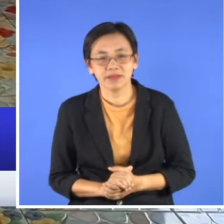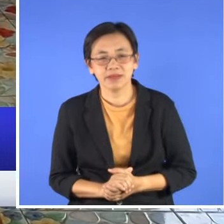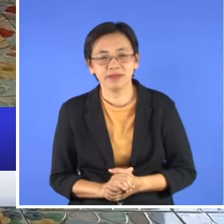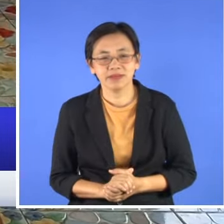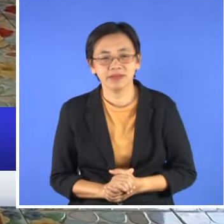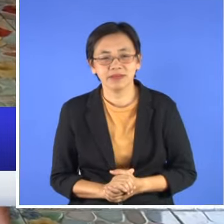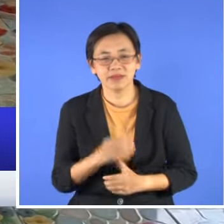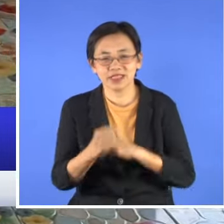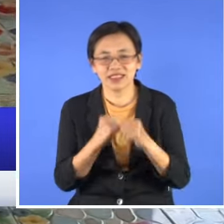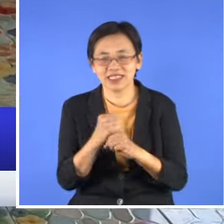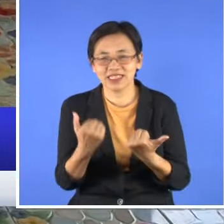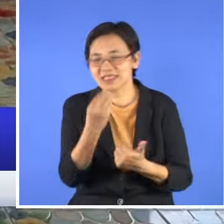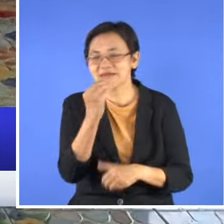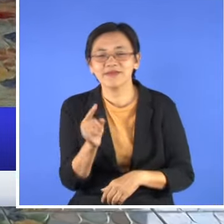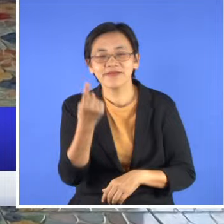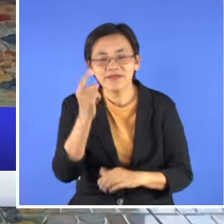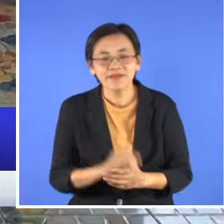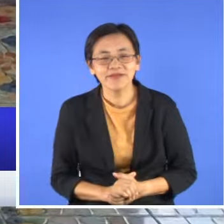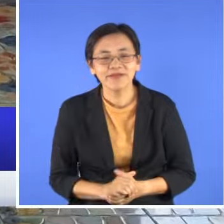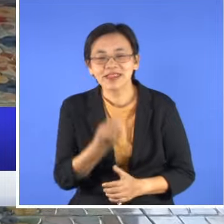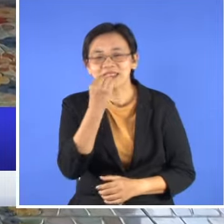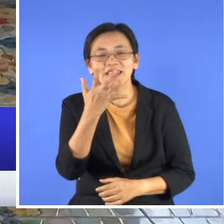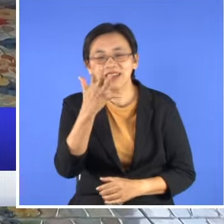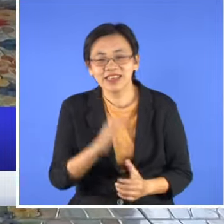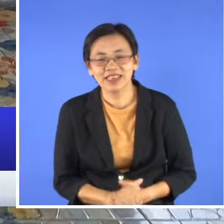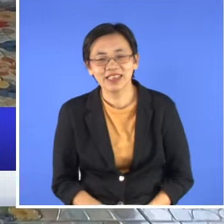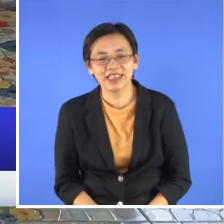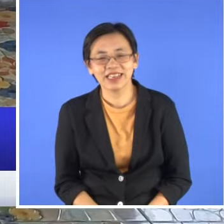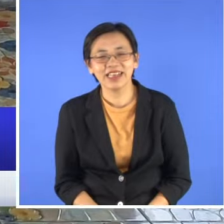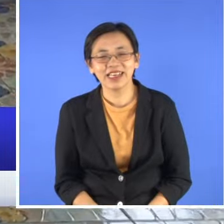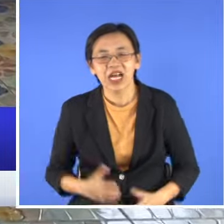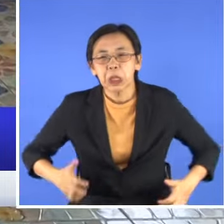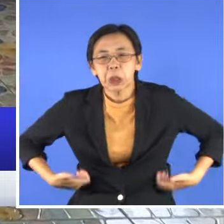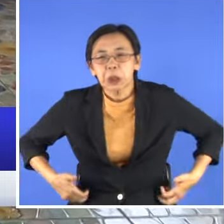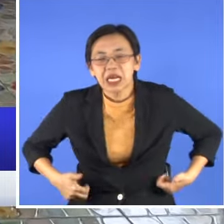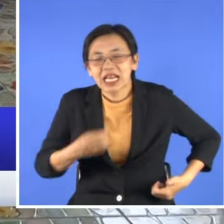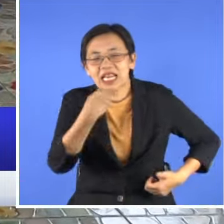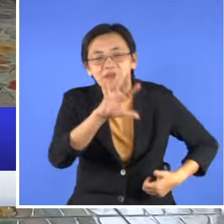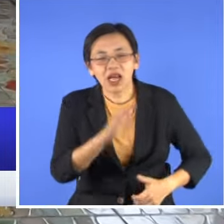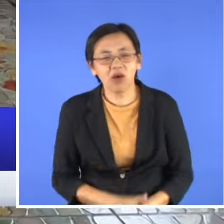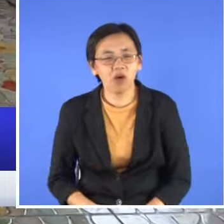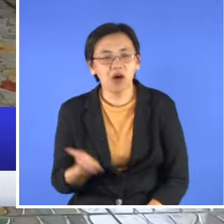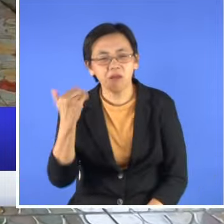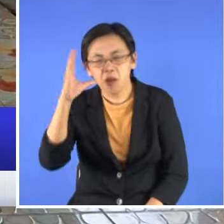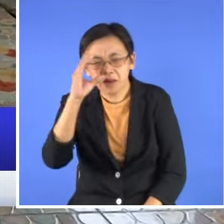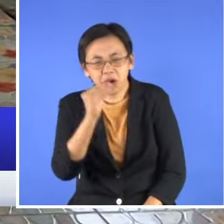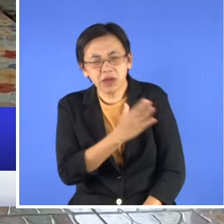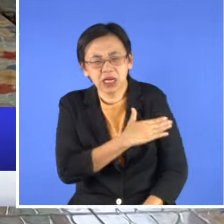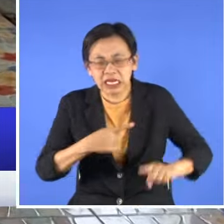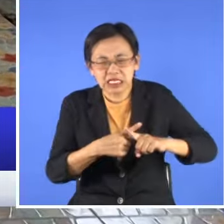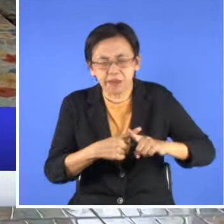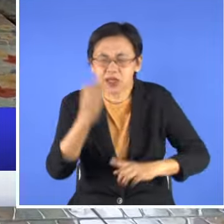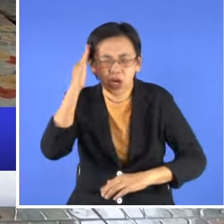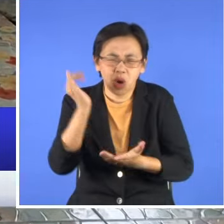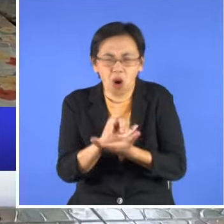ปีนี้ก็ก่าวซื้อมาก็ไม่ได้กินิครับให้ลิงกินไม่อีกเมื่อคืนอ่ะโอ้โหเจ็บมากครับนอนไม่ได้เลยครับเมื่อ